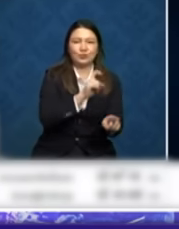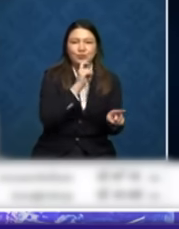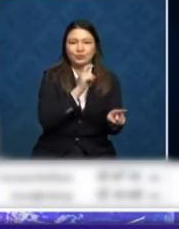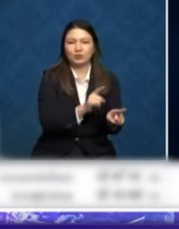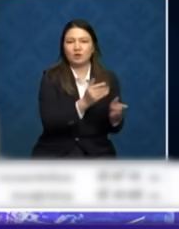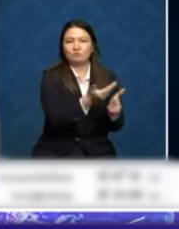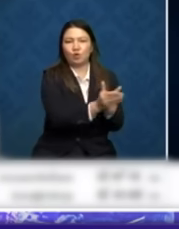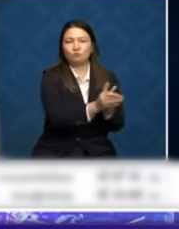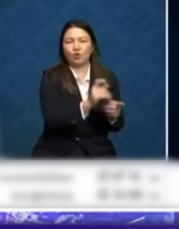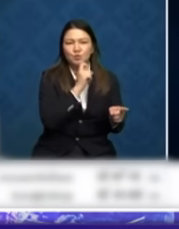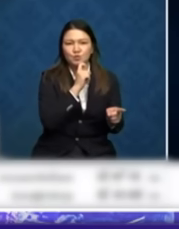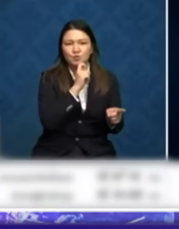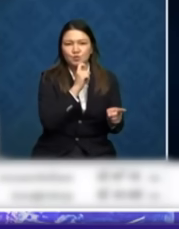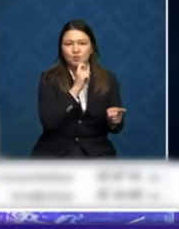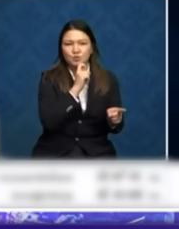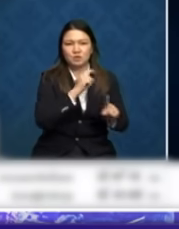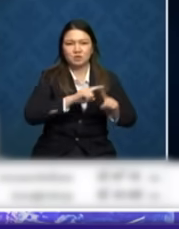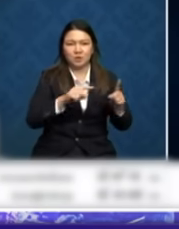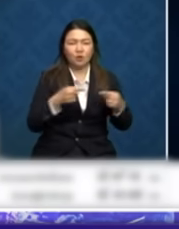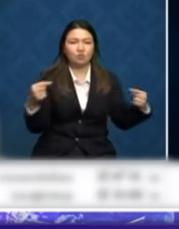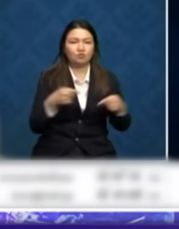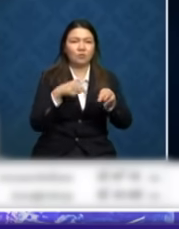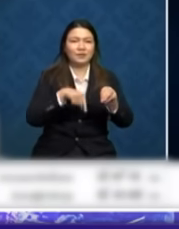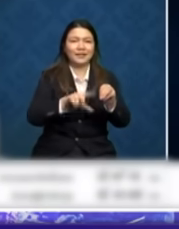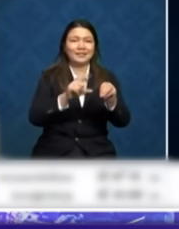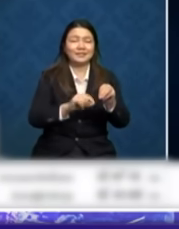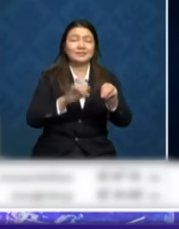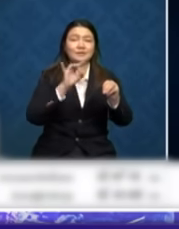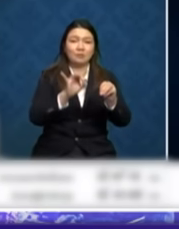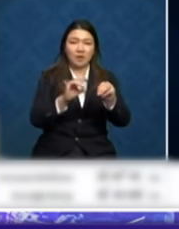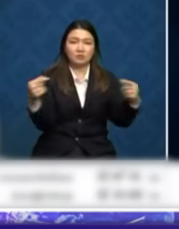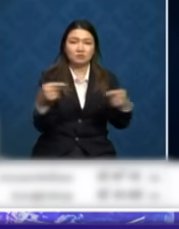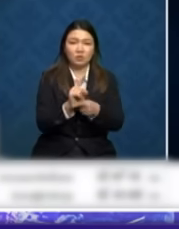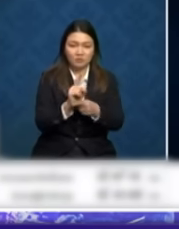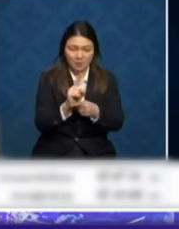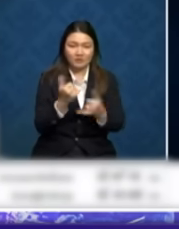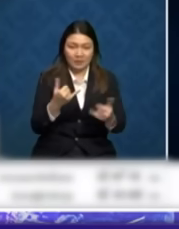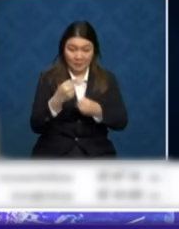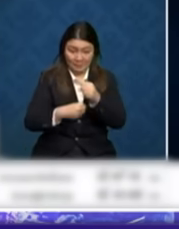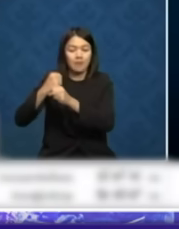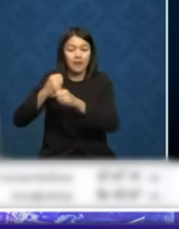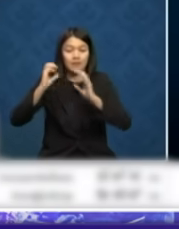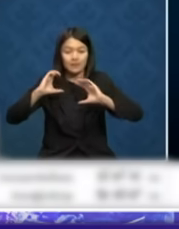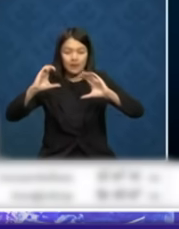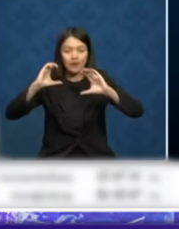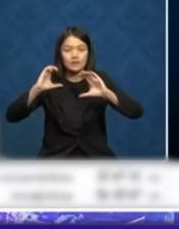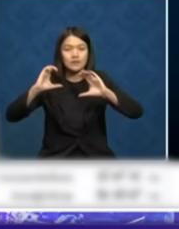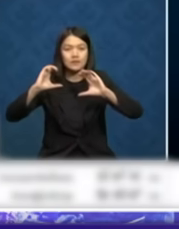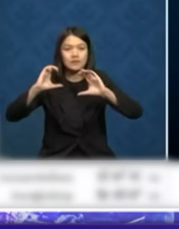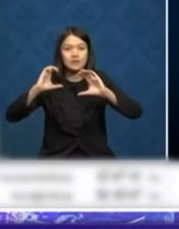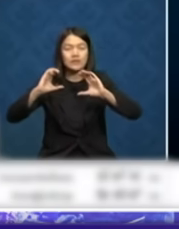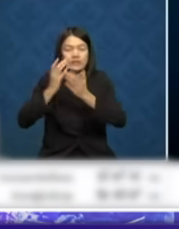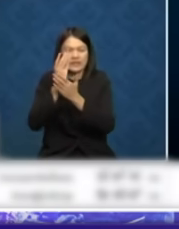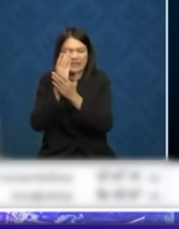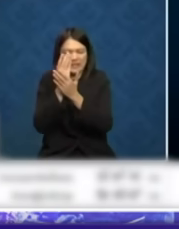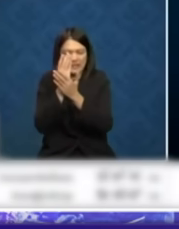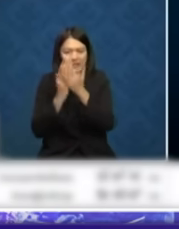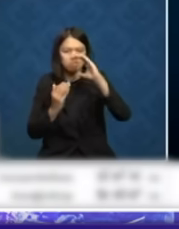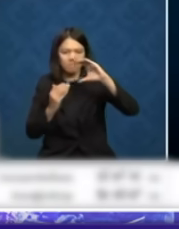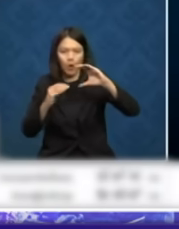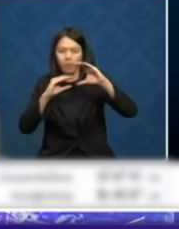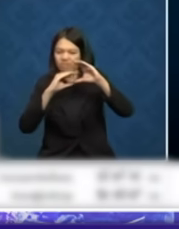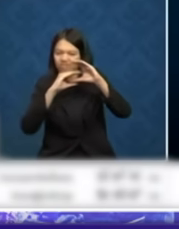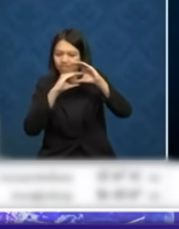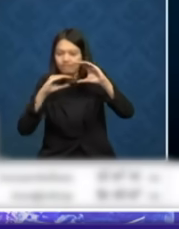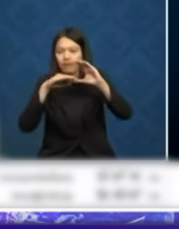งเงินมาจากทุกแห่งอันนี้คือสิ่งที่ขึ้นในระหว่างที่คุณหมายนั้นพูดในสภาผู้แทนราษฎรคือไปล้ว